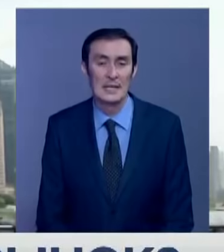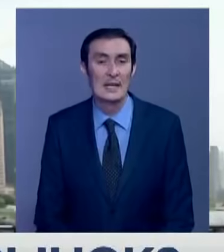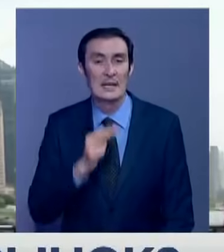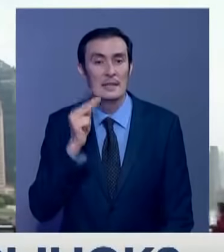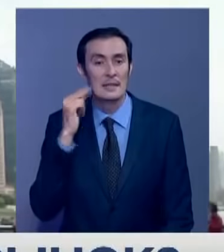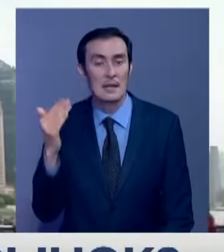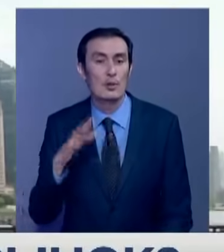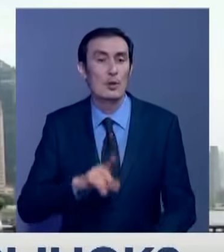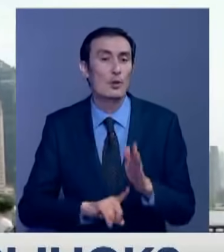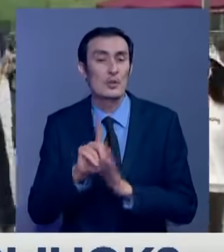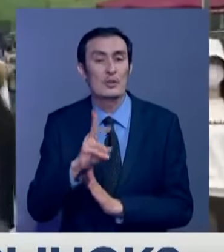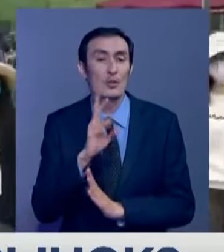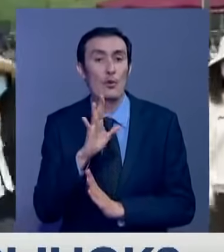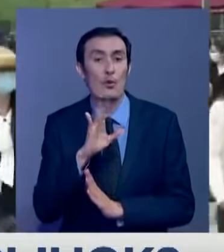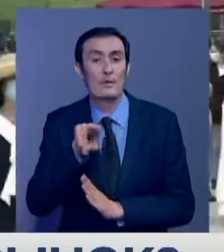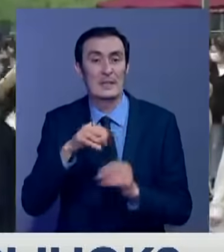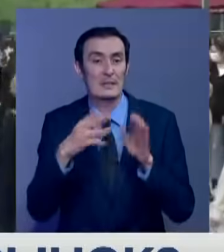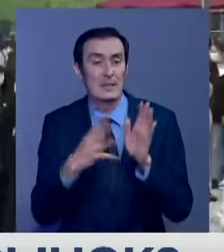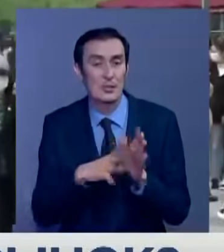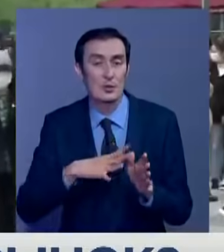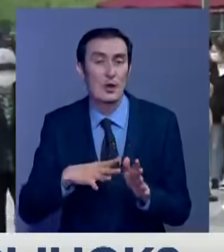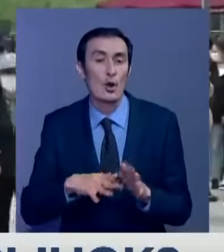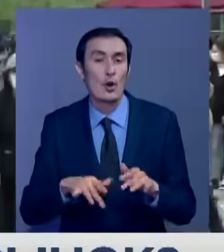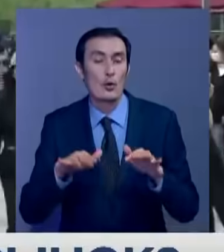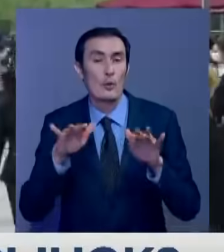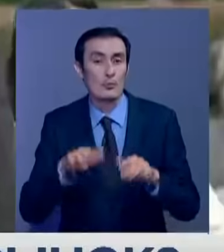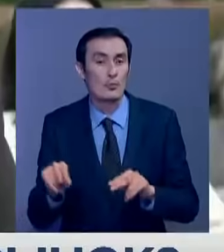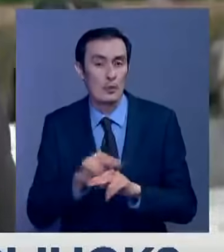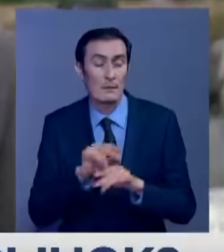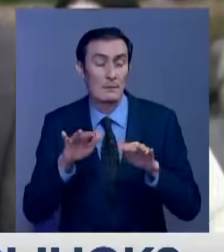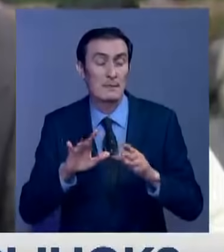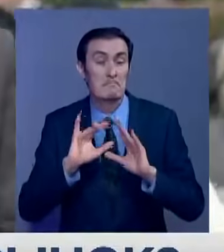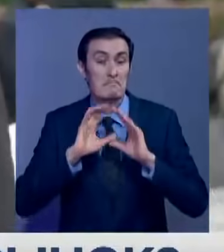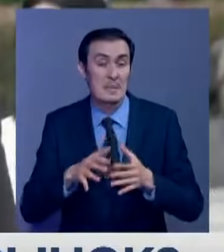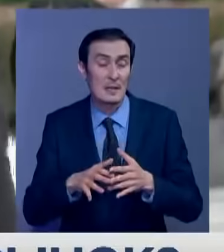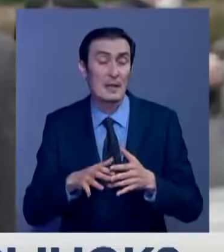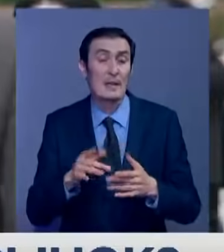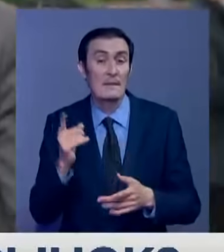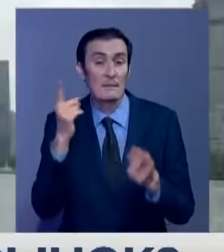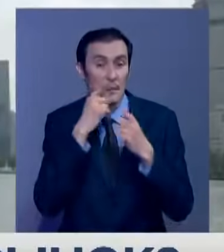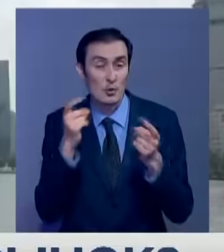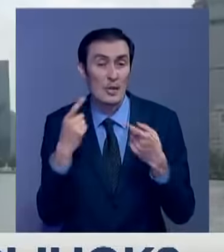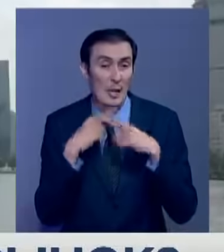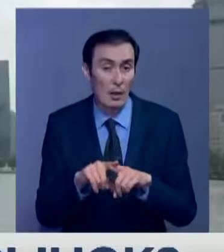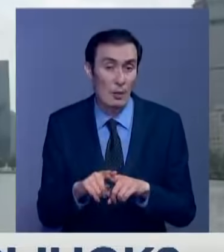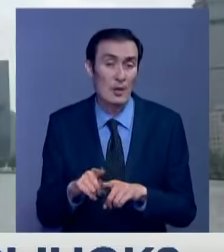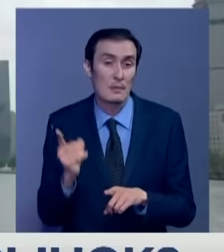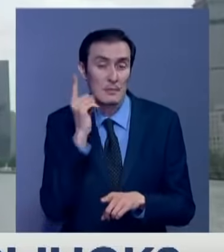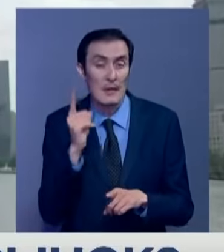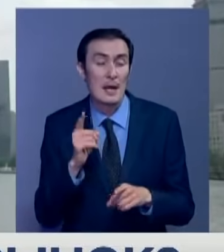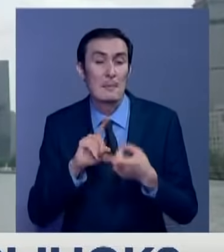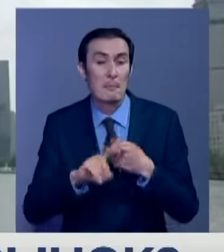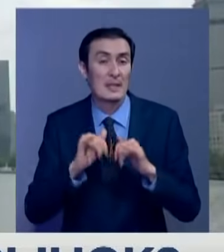Китай, ставший родиной COVID-19, считается IT-мастерской мира. Именно поэтому на рынок информационных технологий